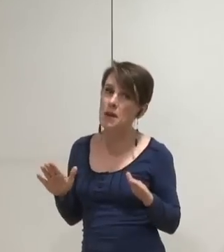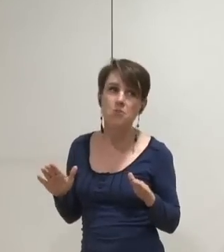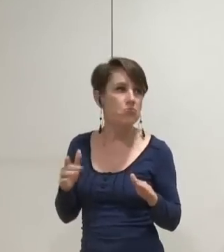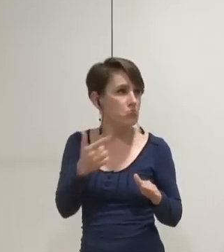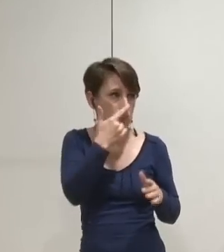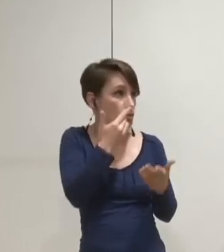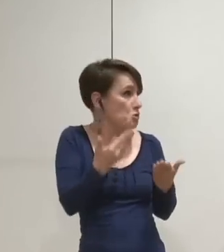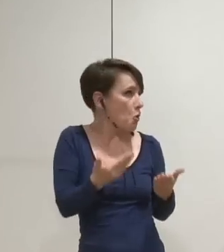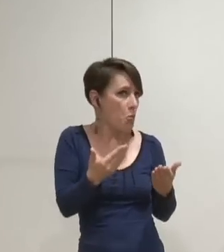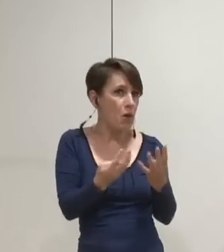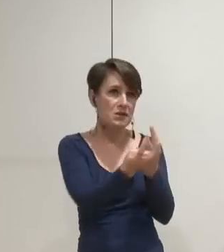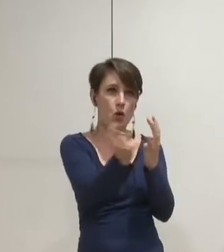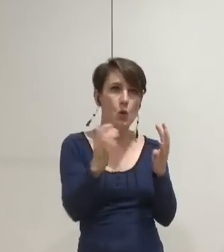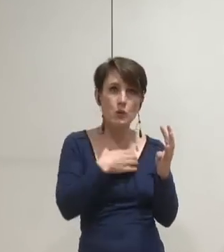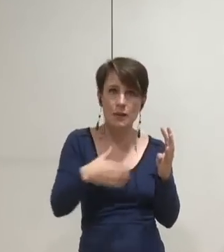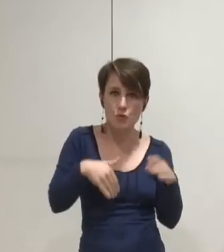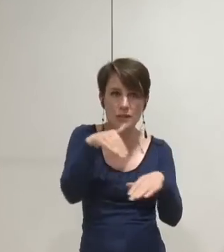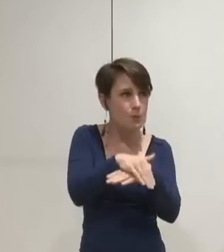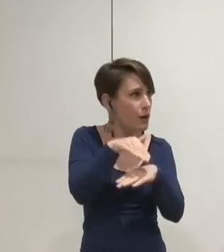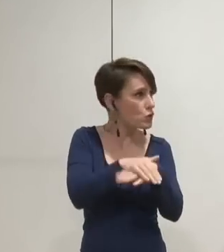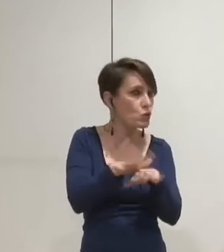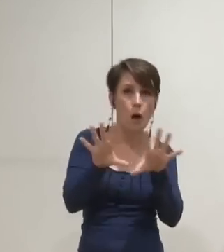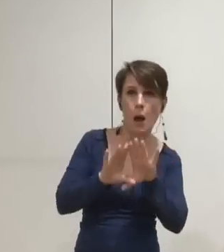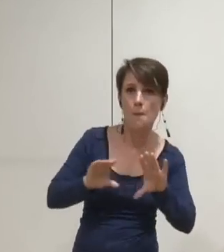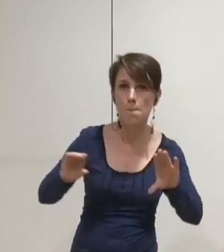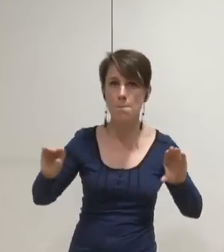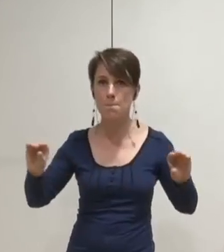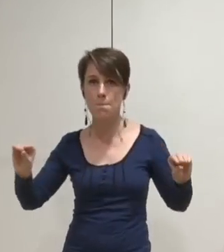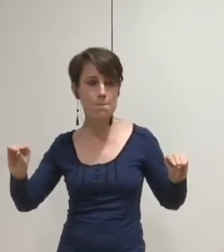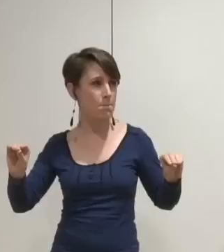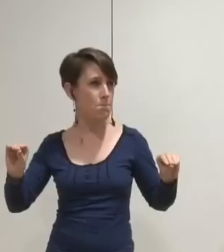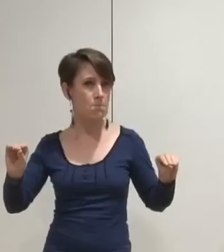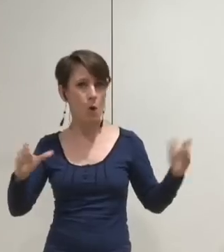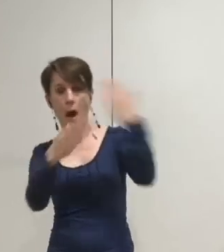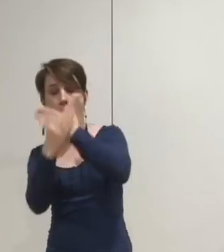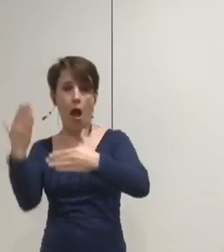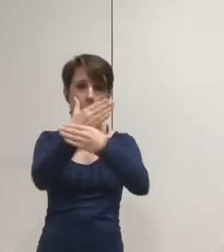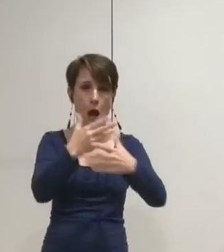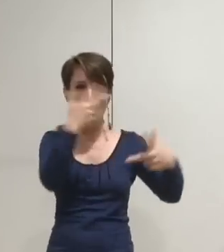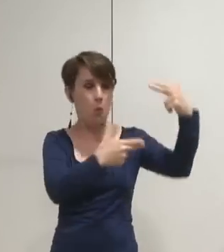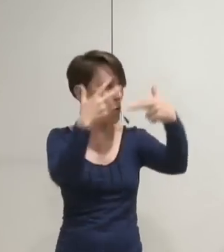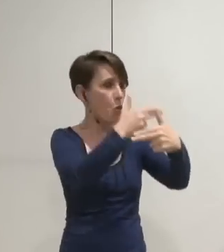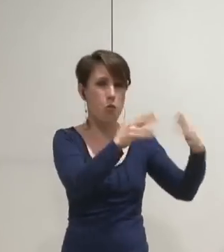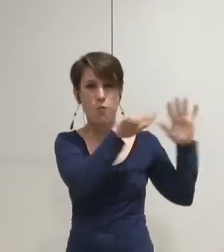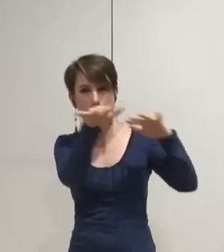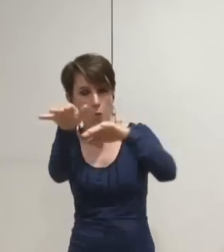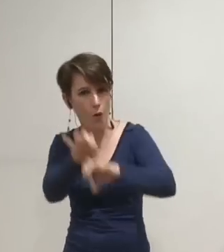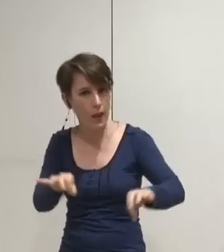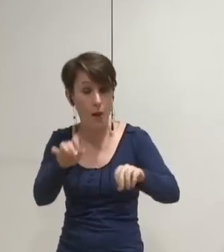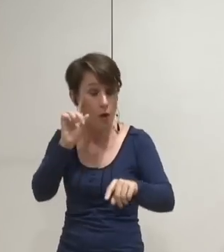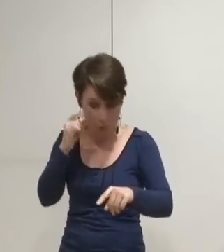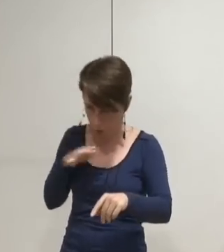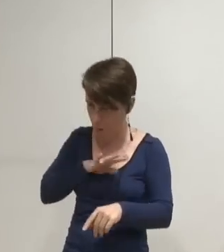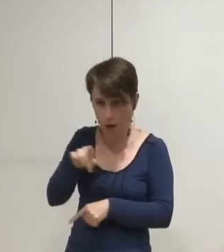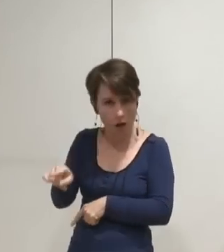municipal de ce soir en est le meilleur exemple effectivement le dialogue social a été apaisé et doit bien évidemment se